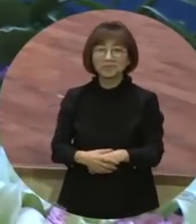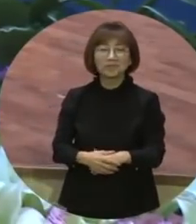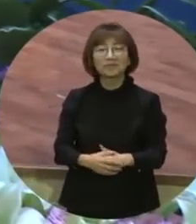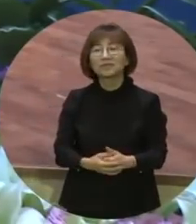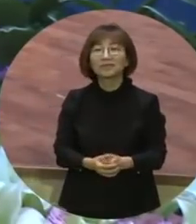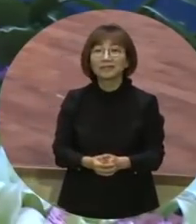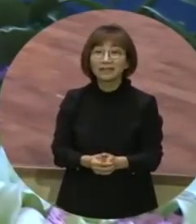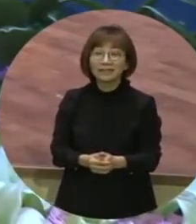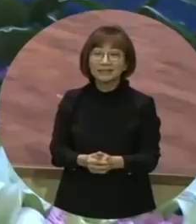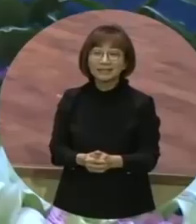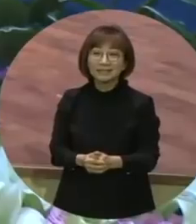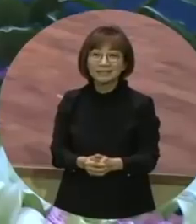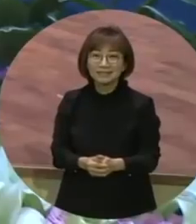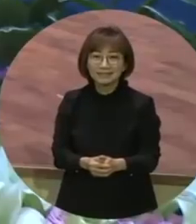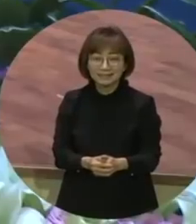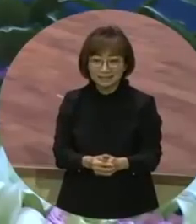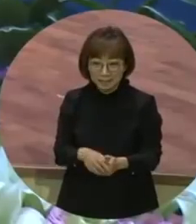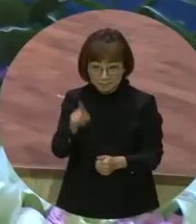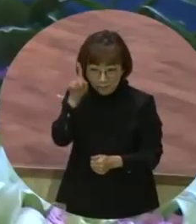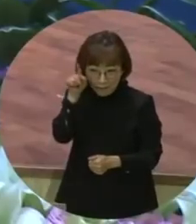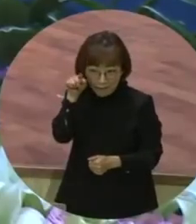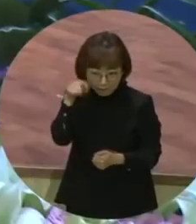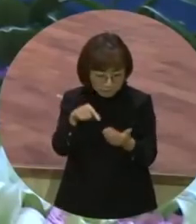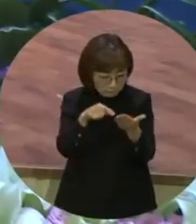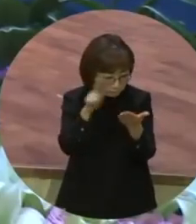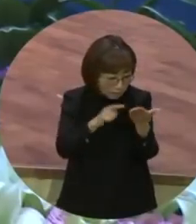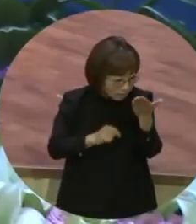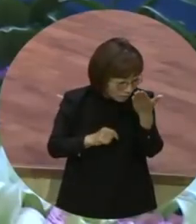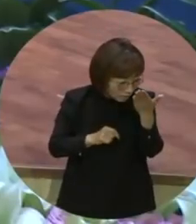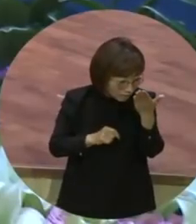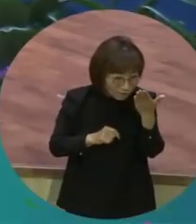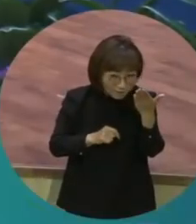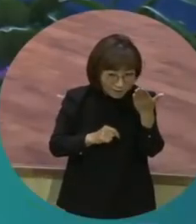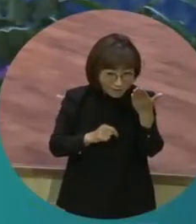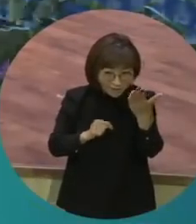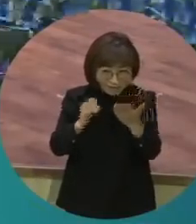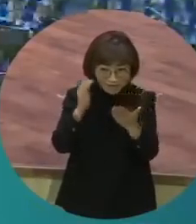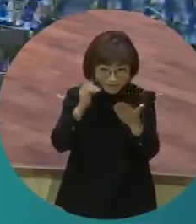은혜를 받도록 매일매일. 자, 6절을 봅니다.